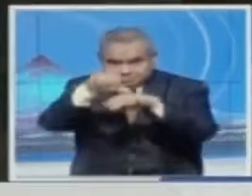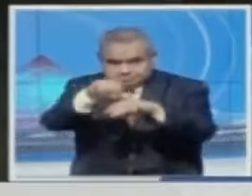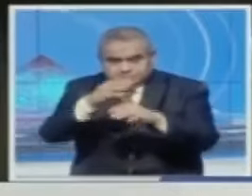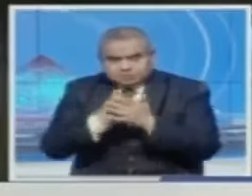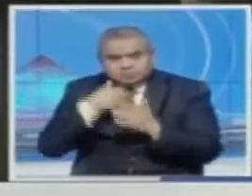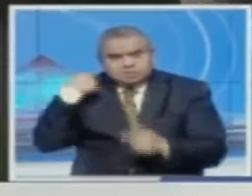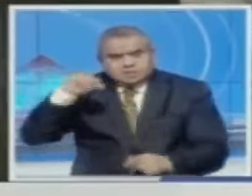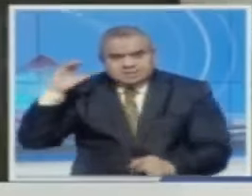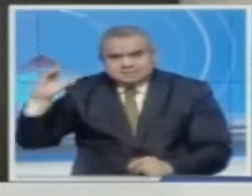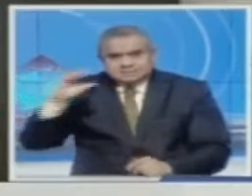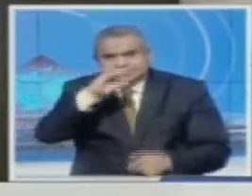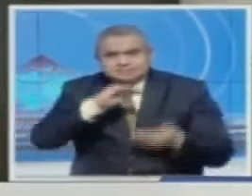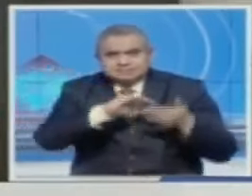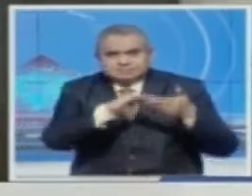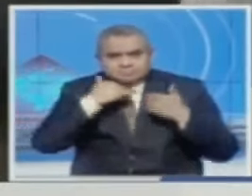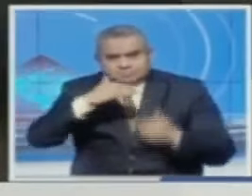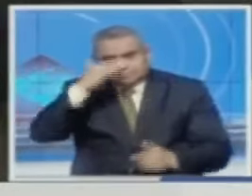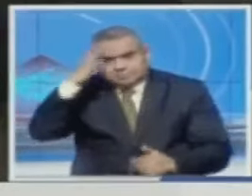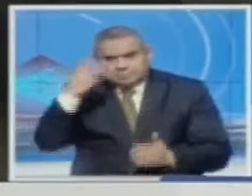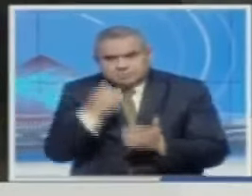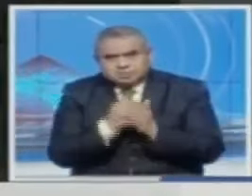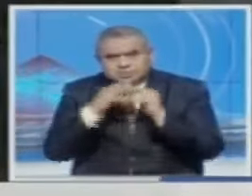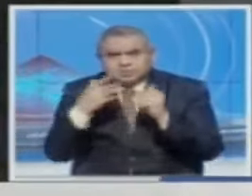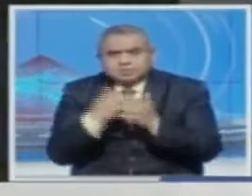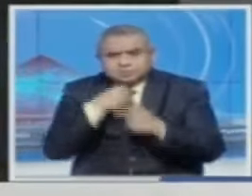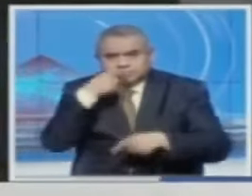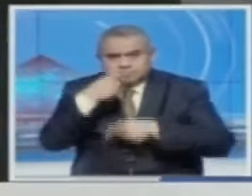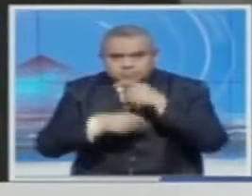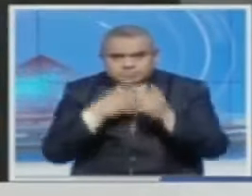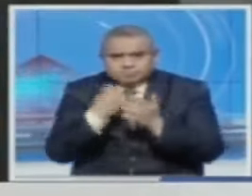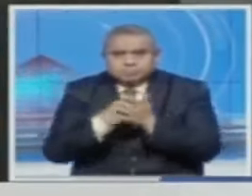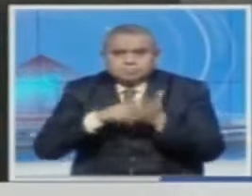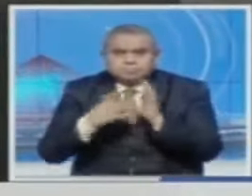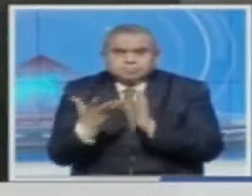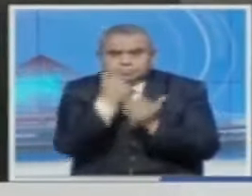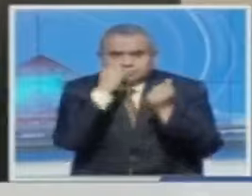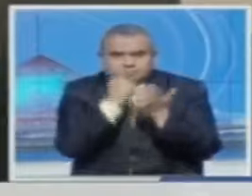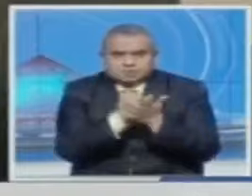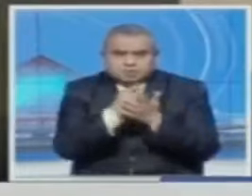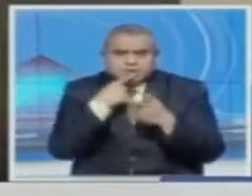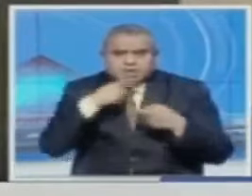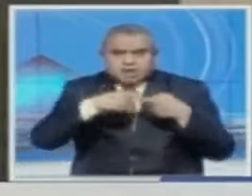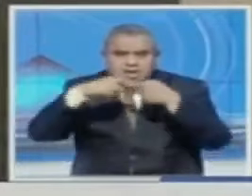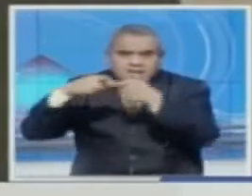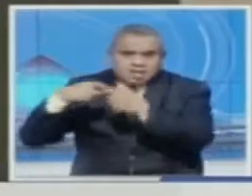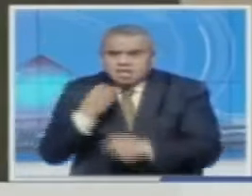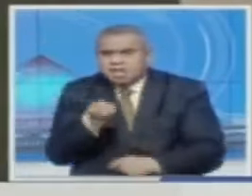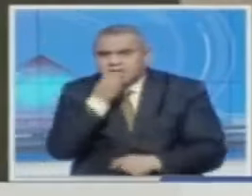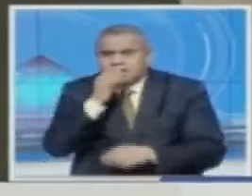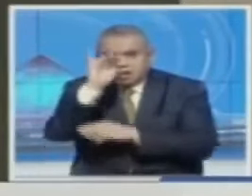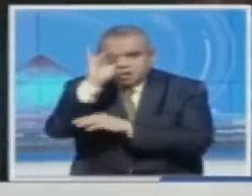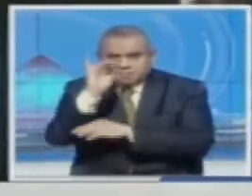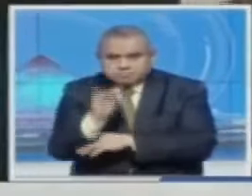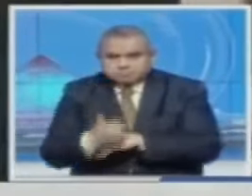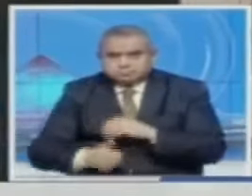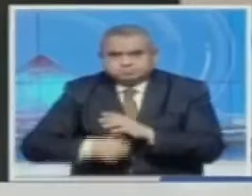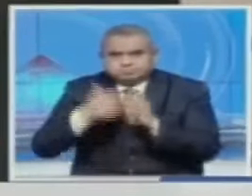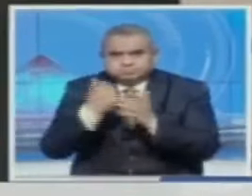عبد الفتاح السيسي، جسر تتدفق عليه مركبات وشاحنات تحمل معدات الإغاثة